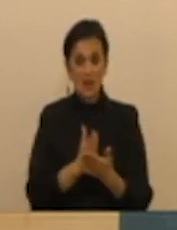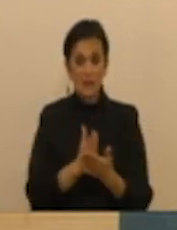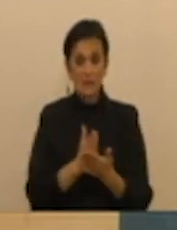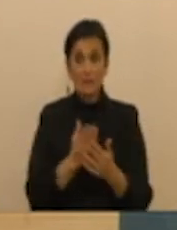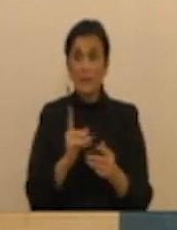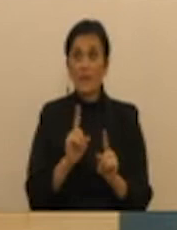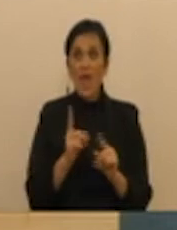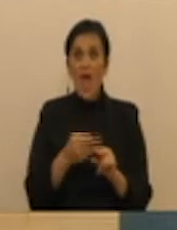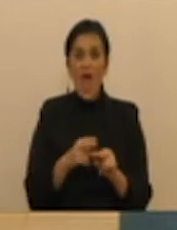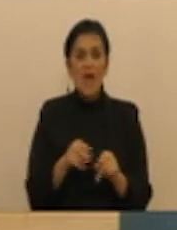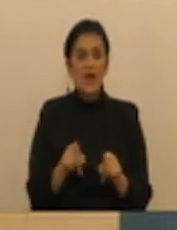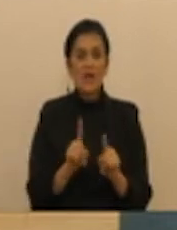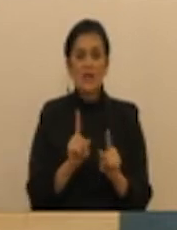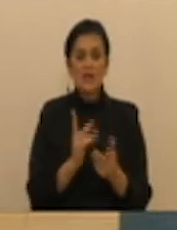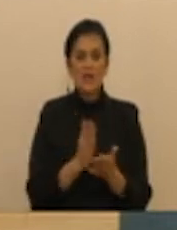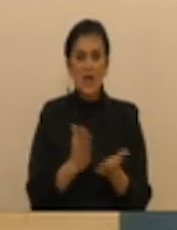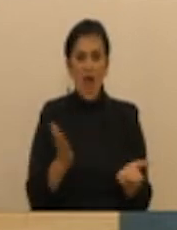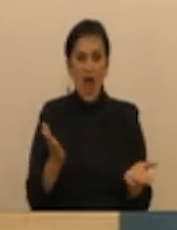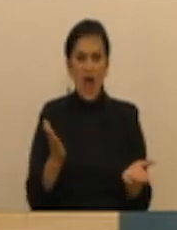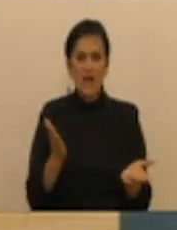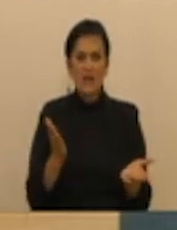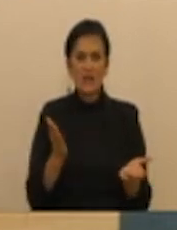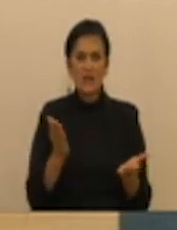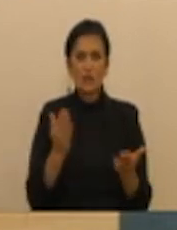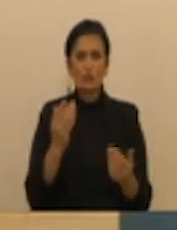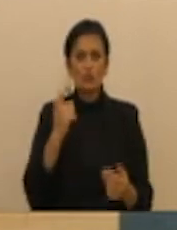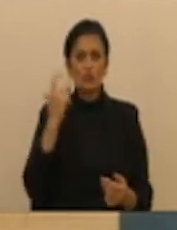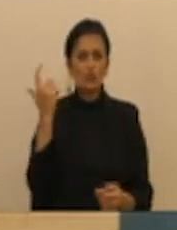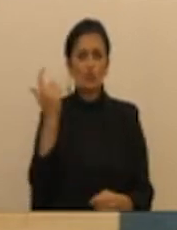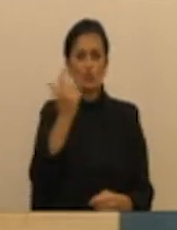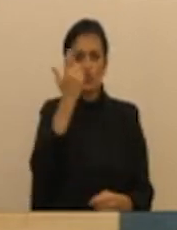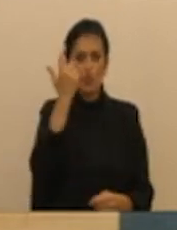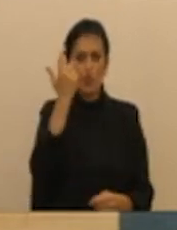რა არის? სუვერენიტეტზე